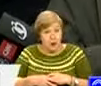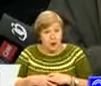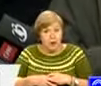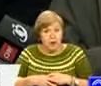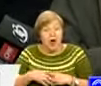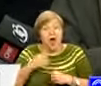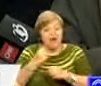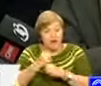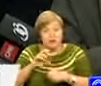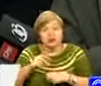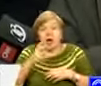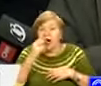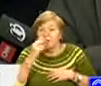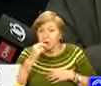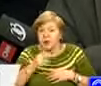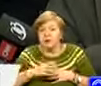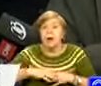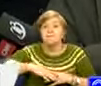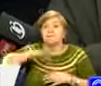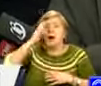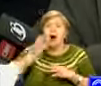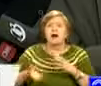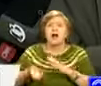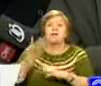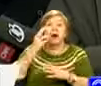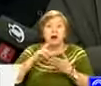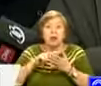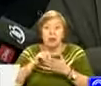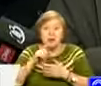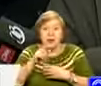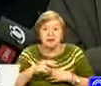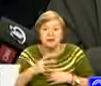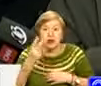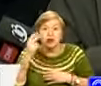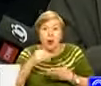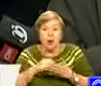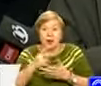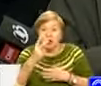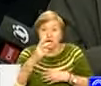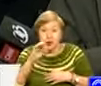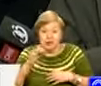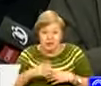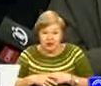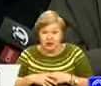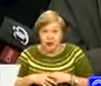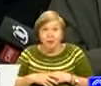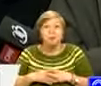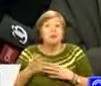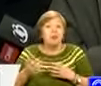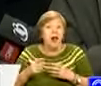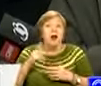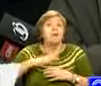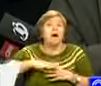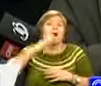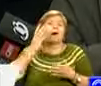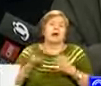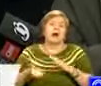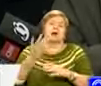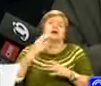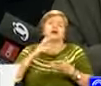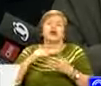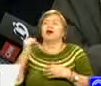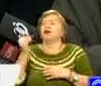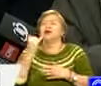vorbit, dar a făcut cea mai mare majorare de pensii în 2020. Majorarea punctului de pensie din 2020 a fost cea mai mare din